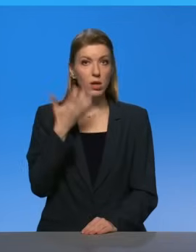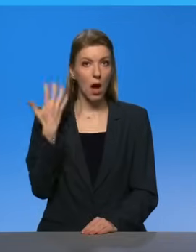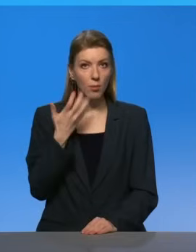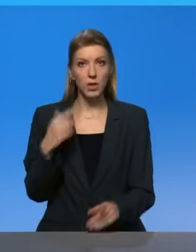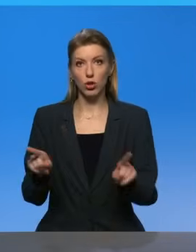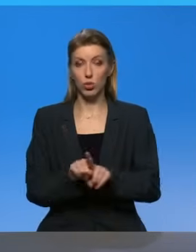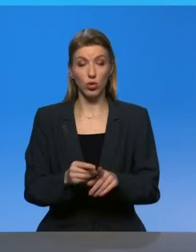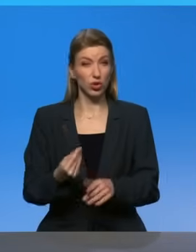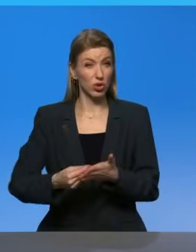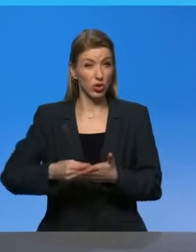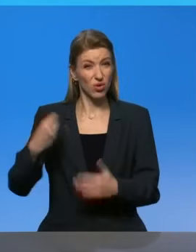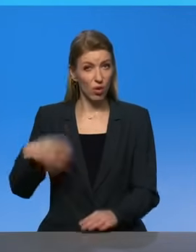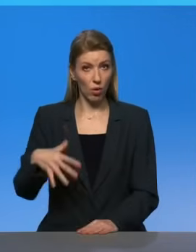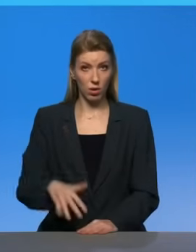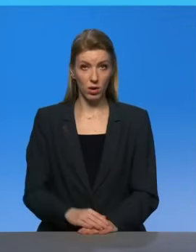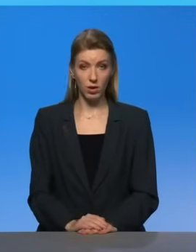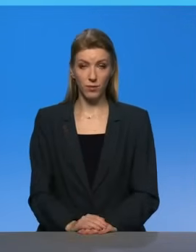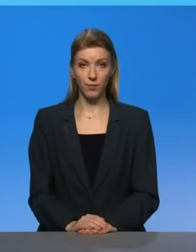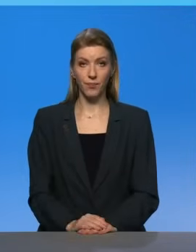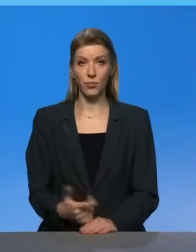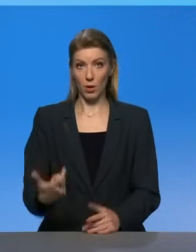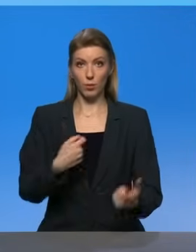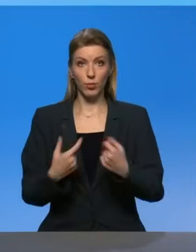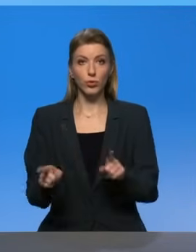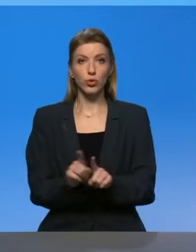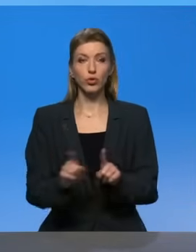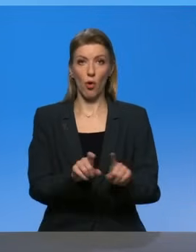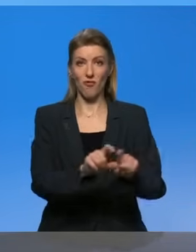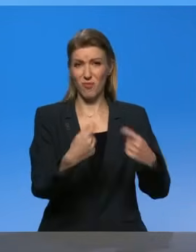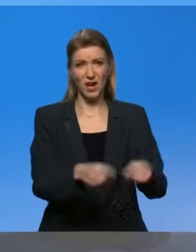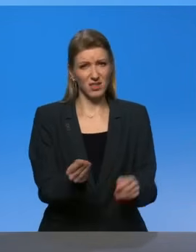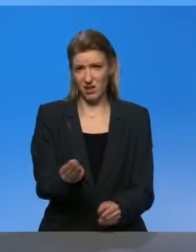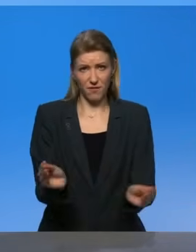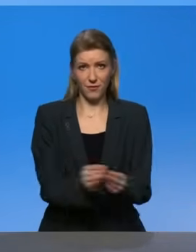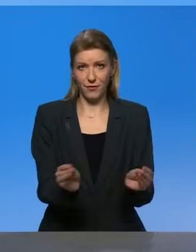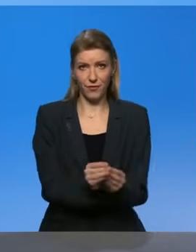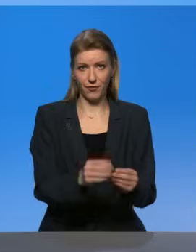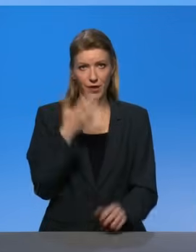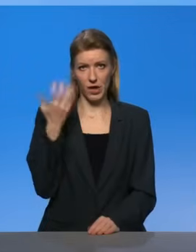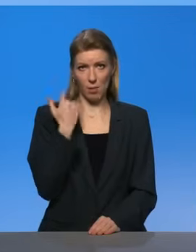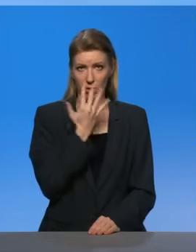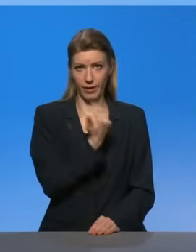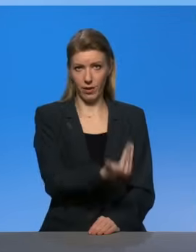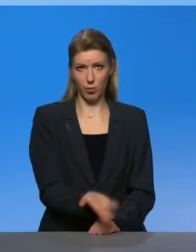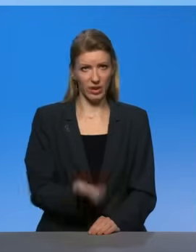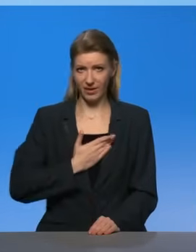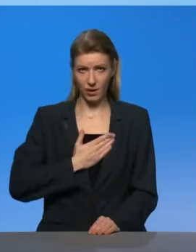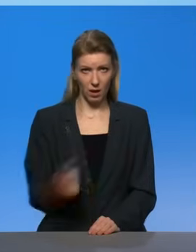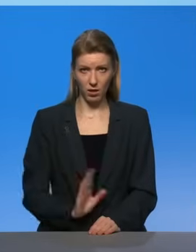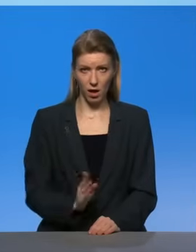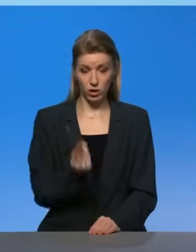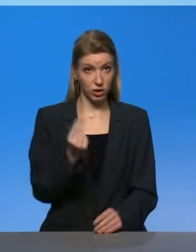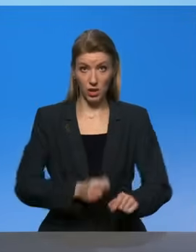Тоже очень дорого. В супермаркетах яблоки все равно импортные, пишут из Краснодарского края. Появляются наши, нетоварного вида, по цене еще